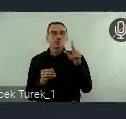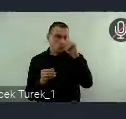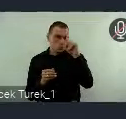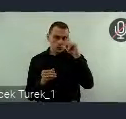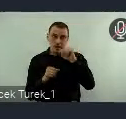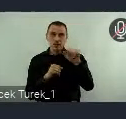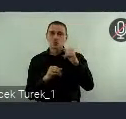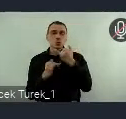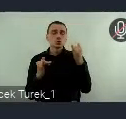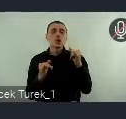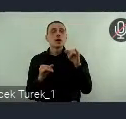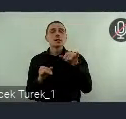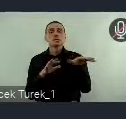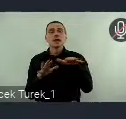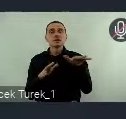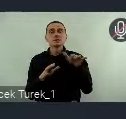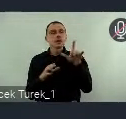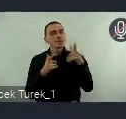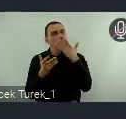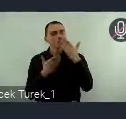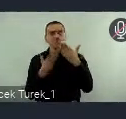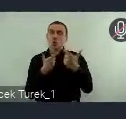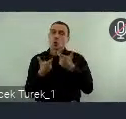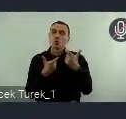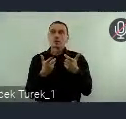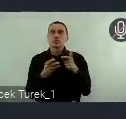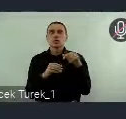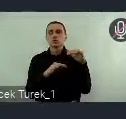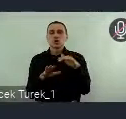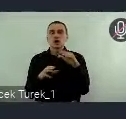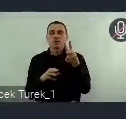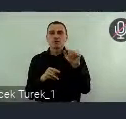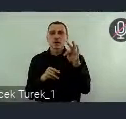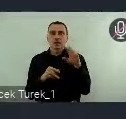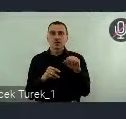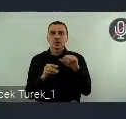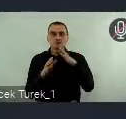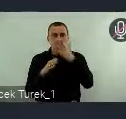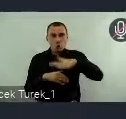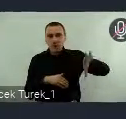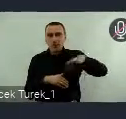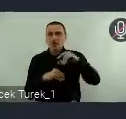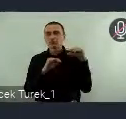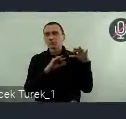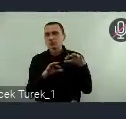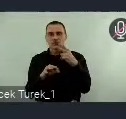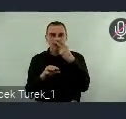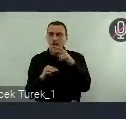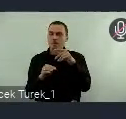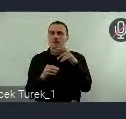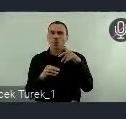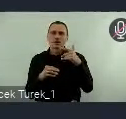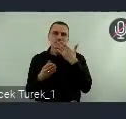widać całą tą rekonstrukcję robią w Dolinie Warty na przykład widać ją w tej Dolinie fajnie i zapewniamy żeby przynajmniej był